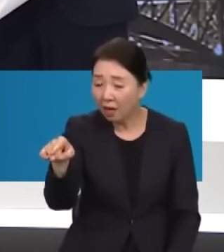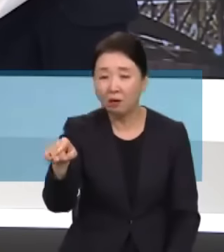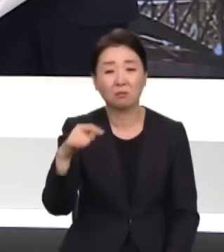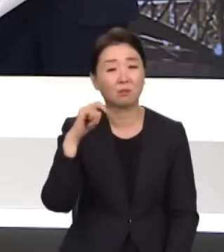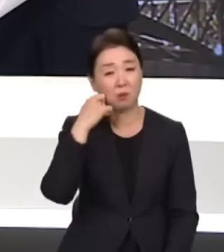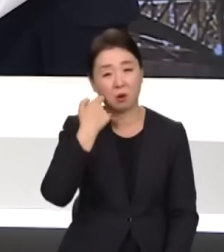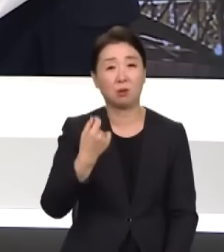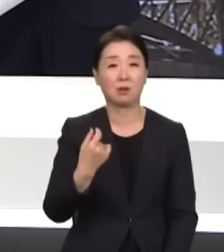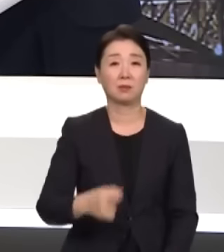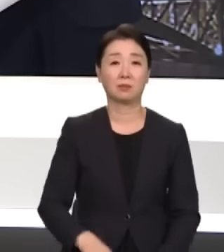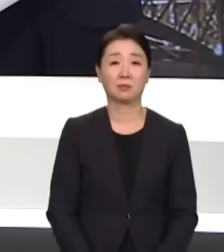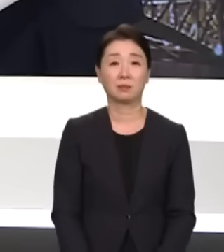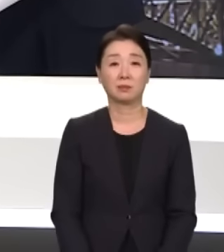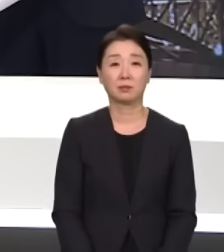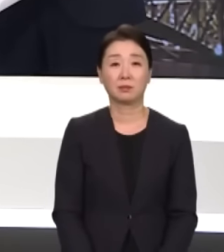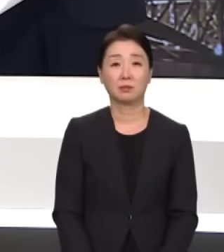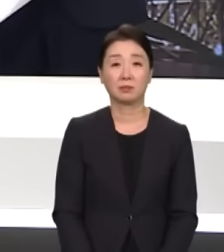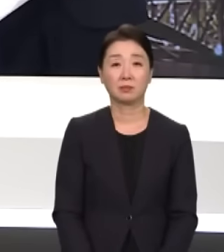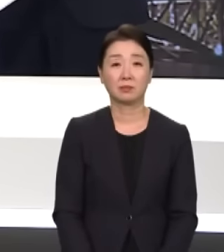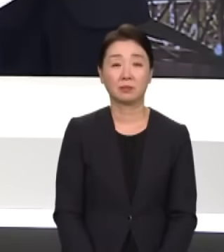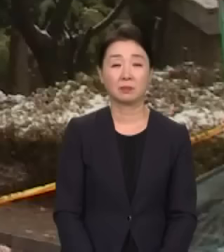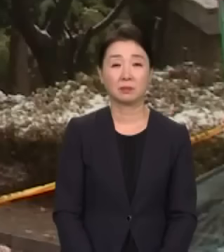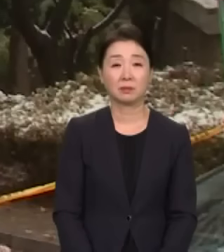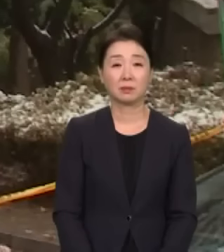합니다. 김한수 기자가 취재했습니다.